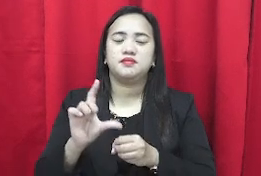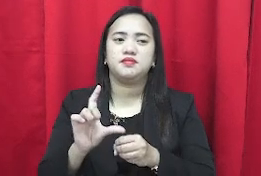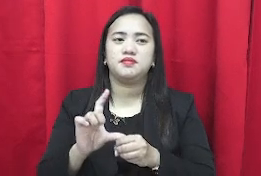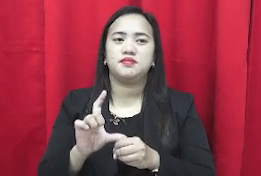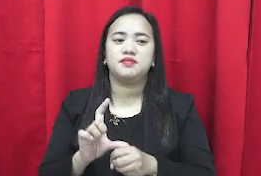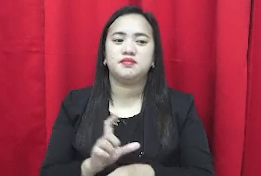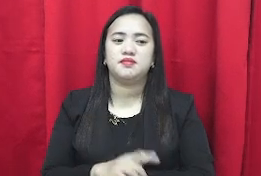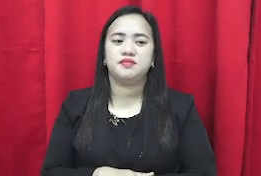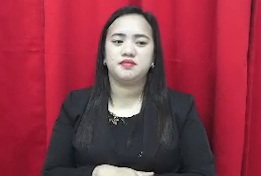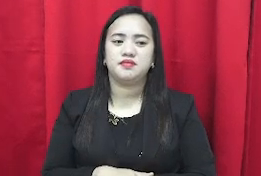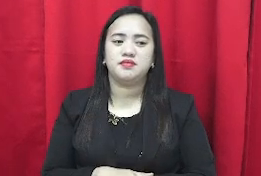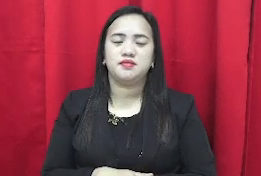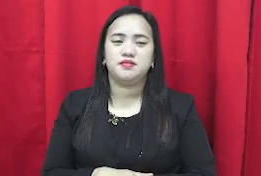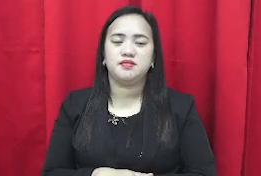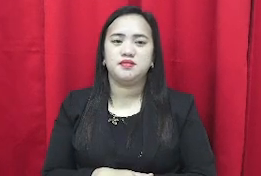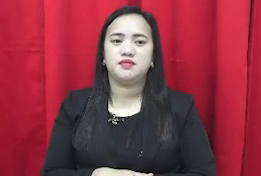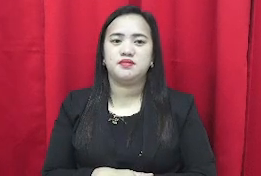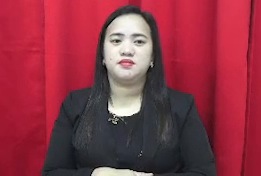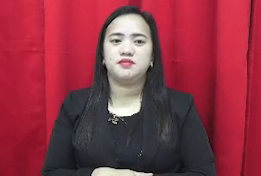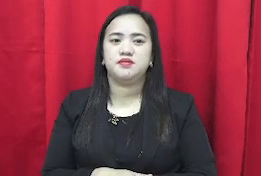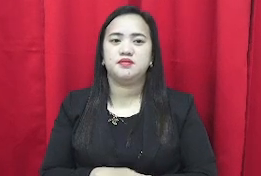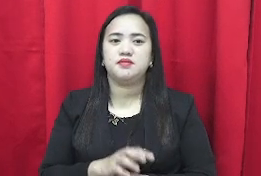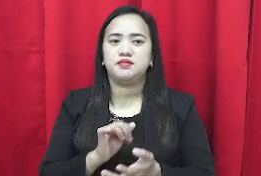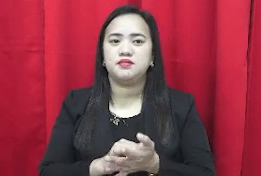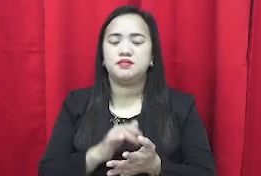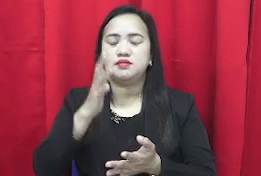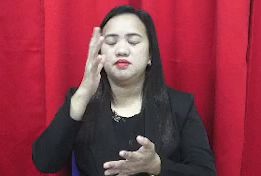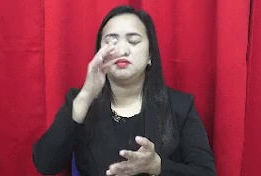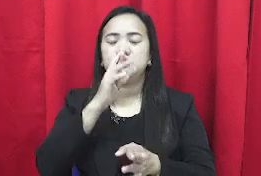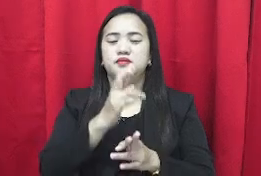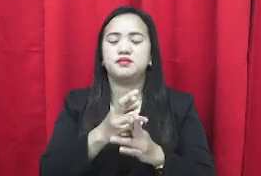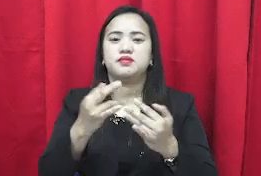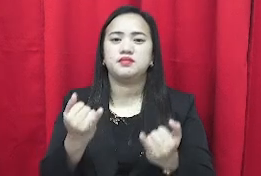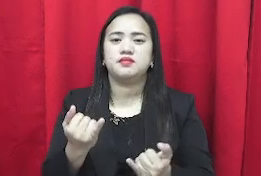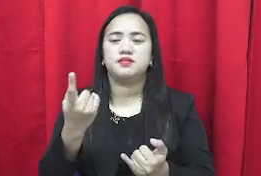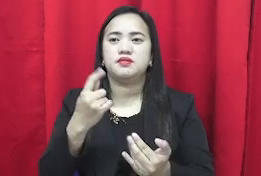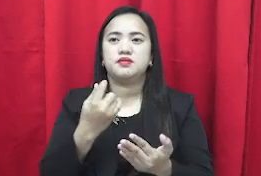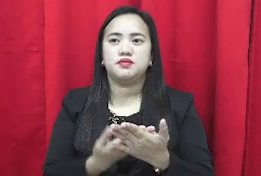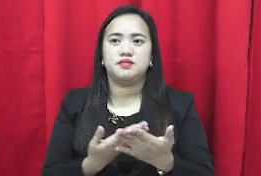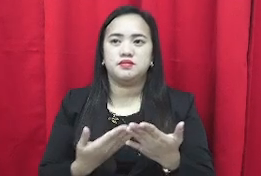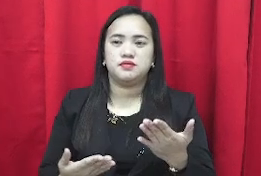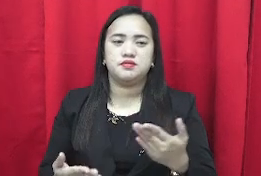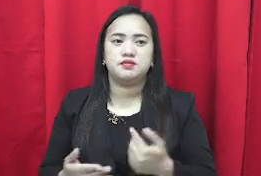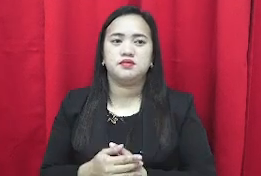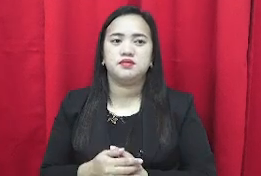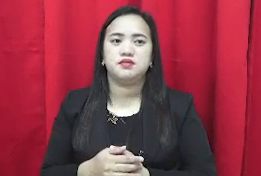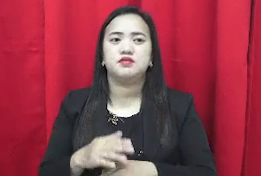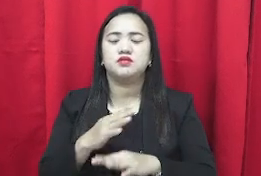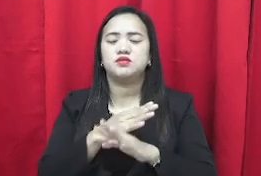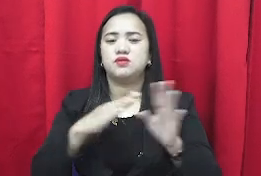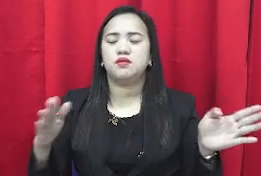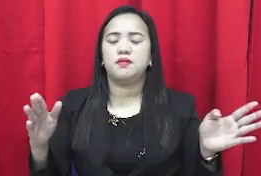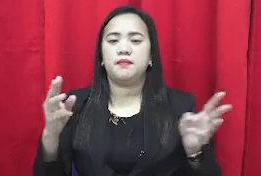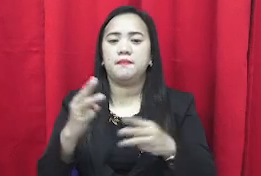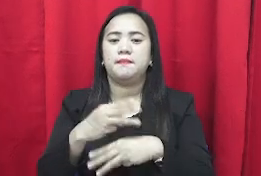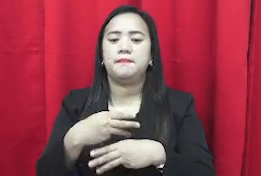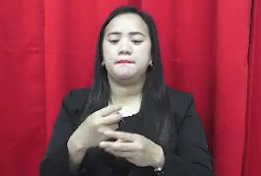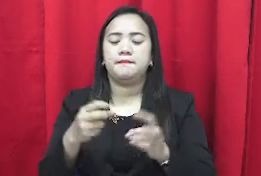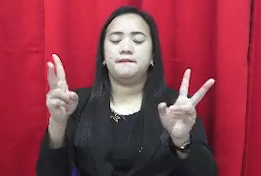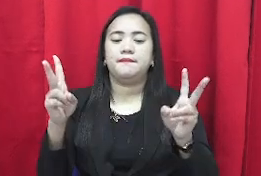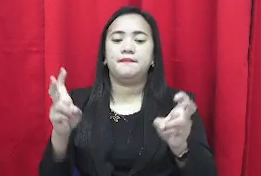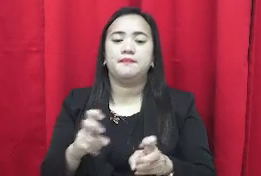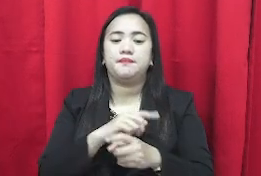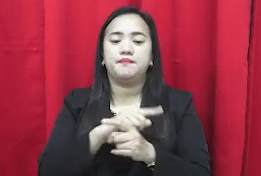yon Kaya nga sabi ko nga itong mga bagay na ito mga kapatid ah Huwag nating tipirin ang mga bata